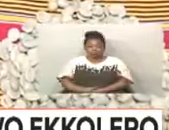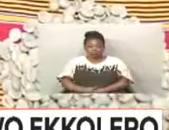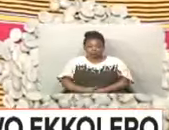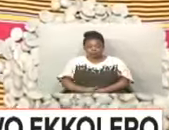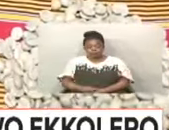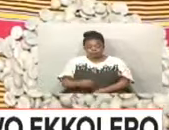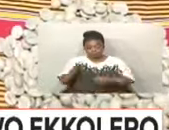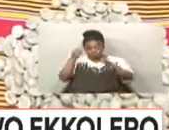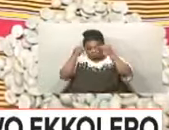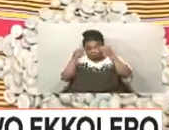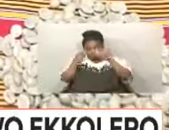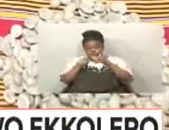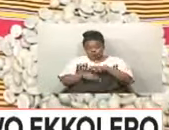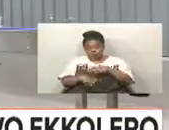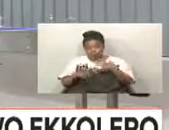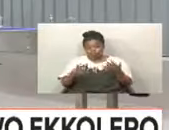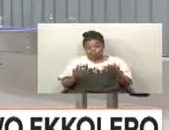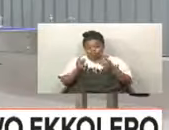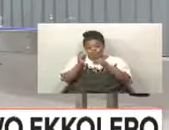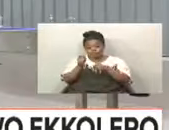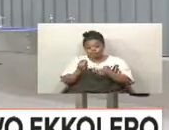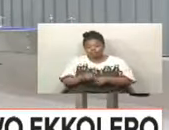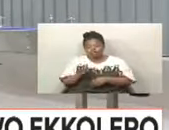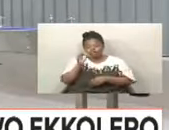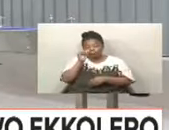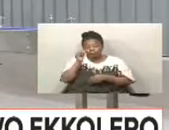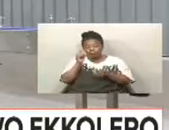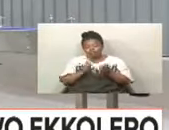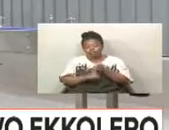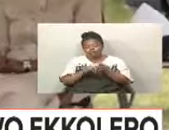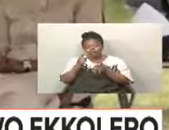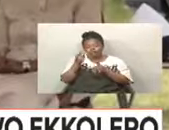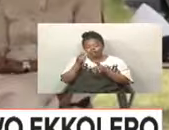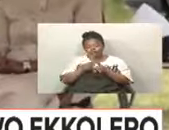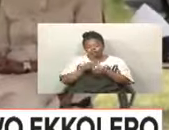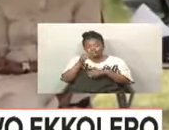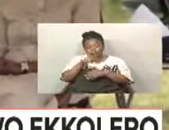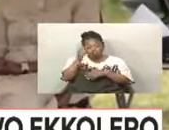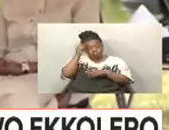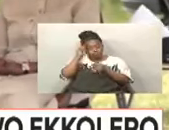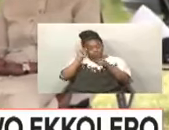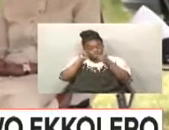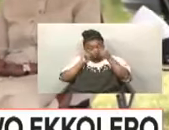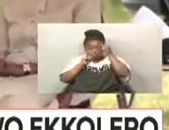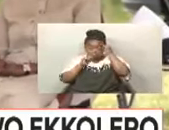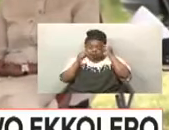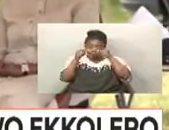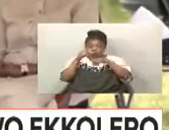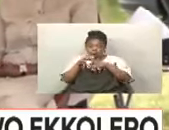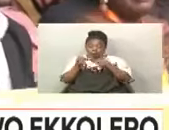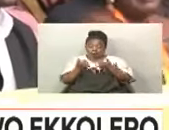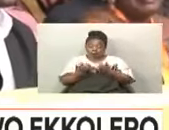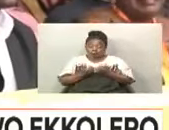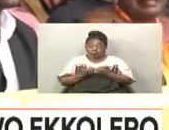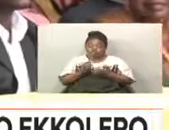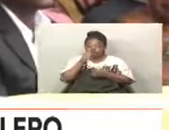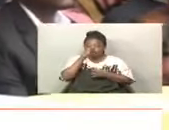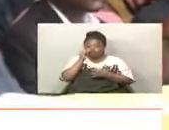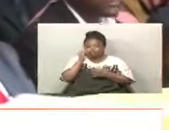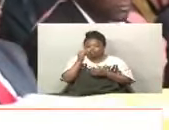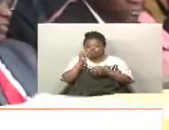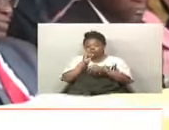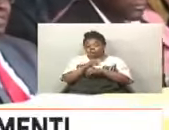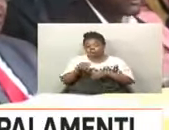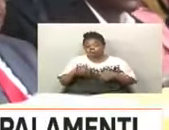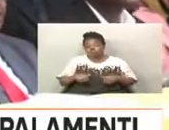President Atekizina tagalukula banga wali mbibu wanyi bafu na mtu yo zawe ye mchalo mkule mzigwa nga jine tumusefini akuti dafu